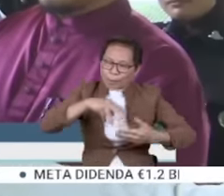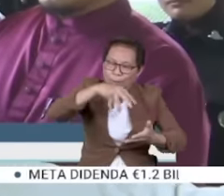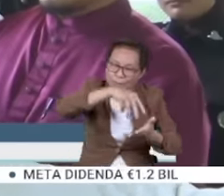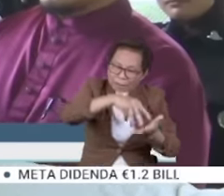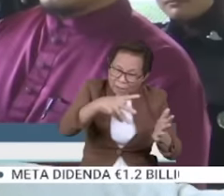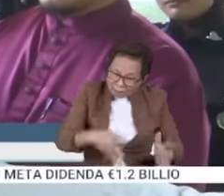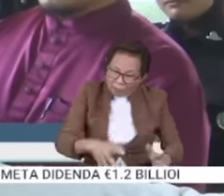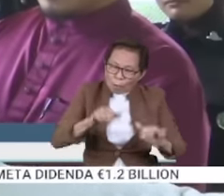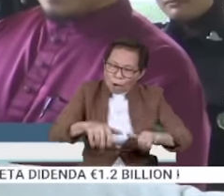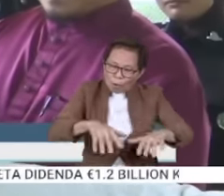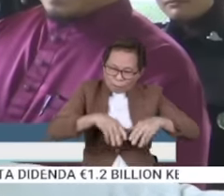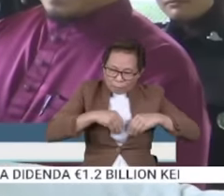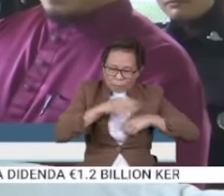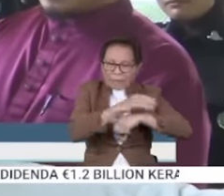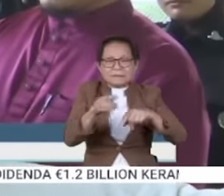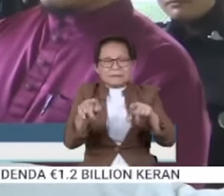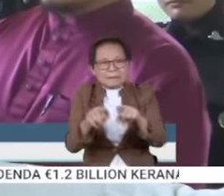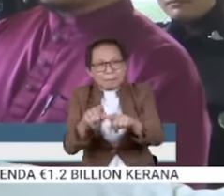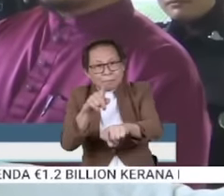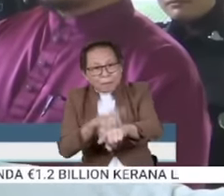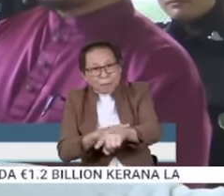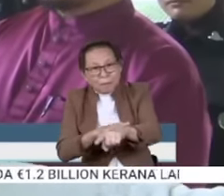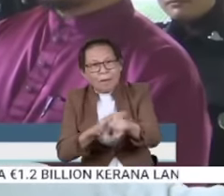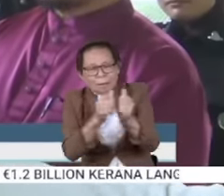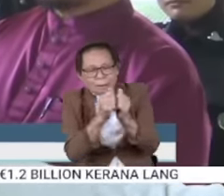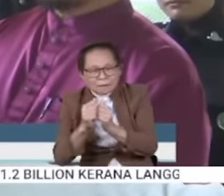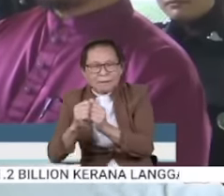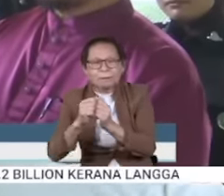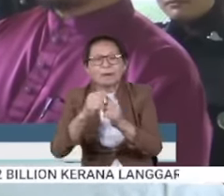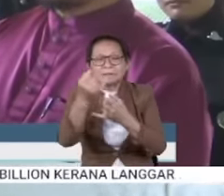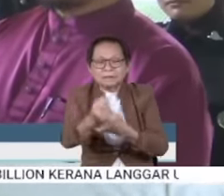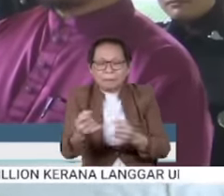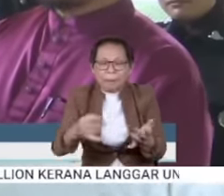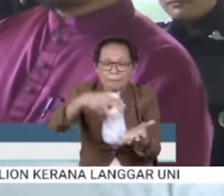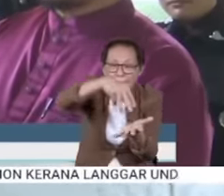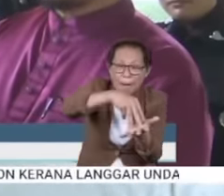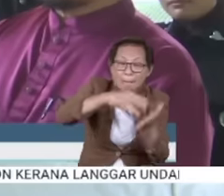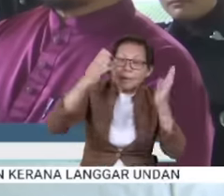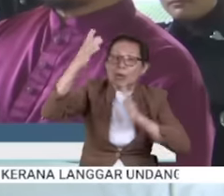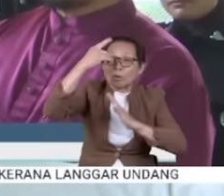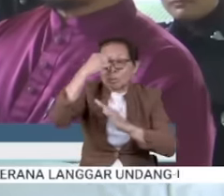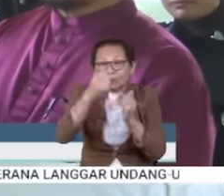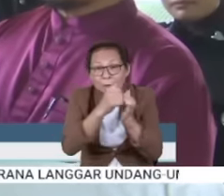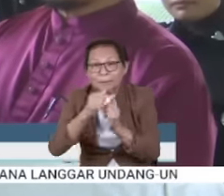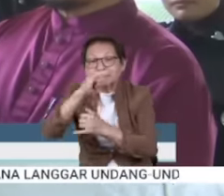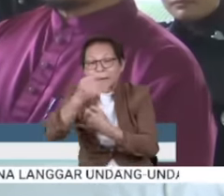dan dalam masa yang sama bersama-sama dengan jabatan penjara Malaysia untuk memberi